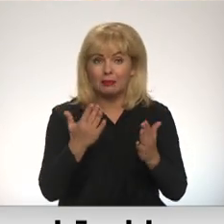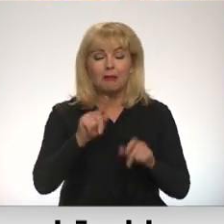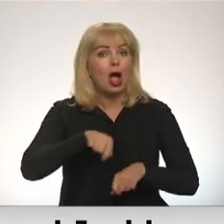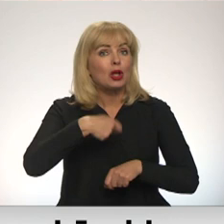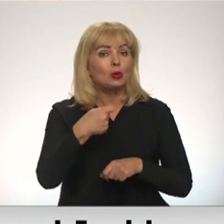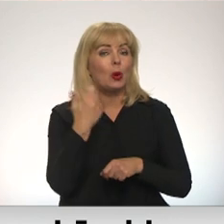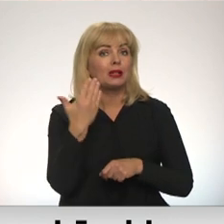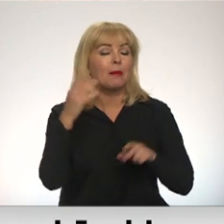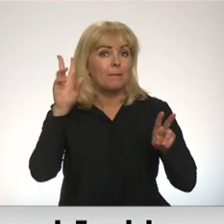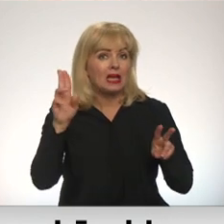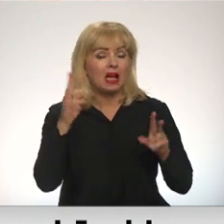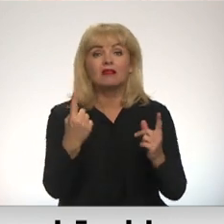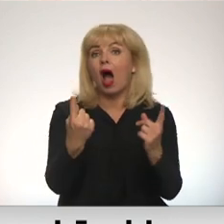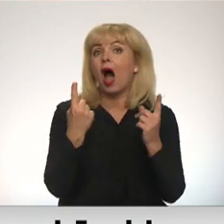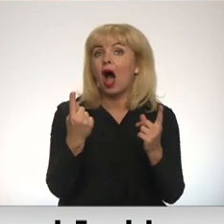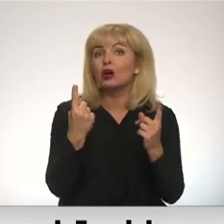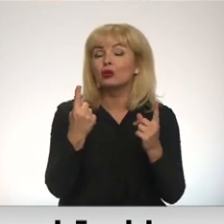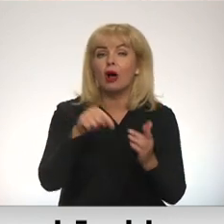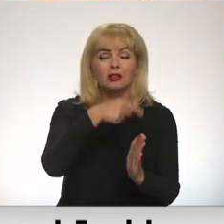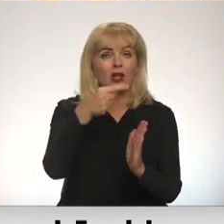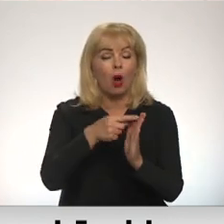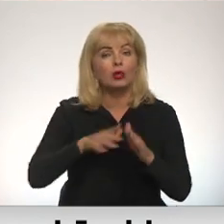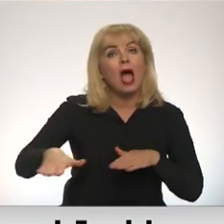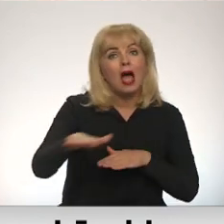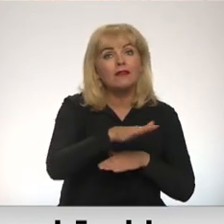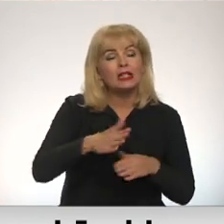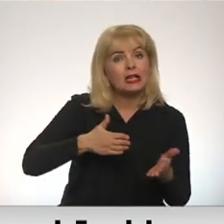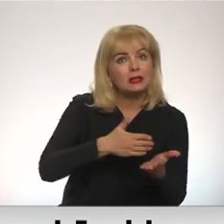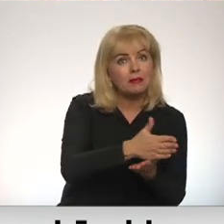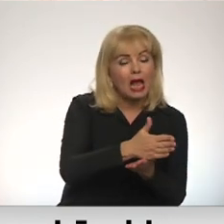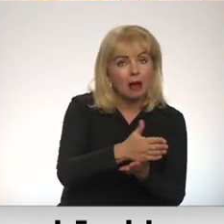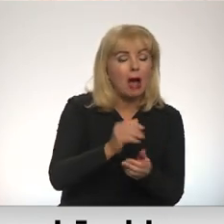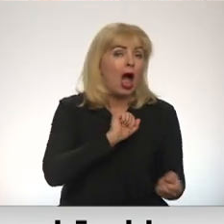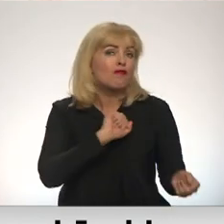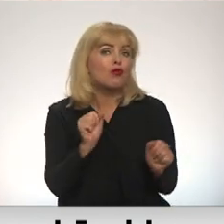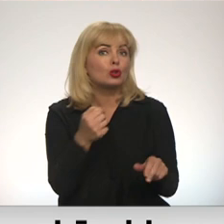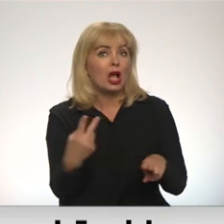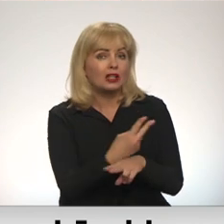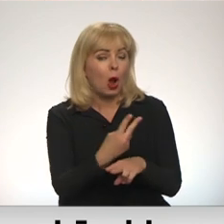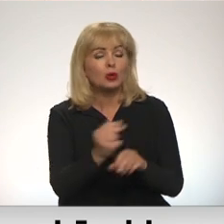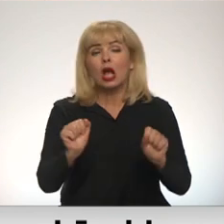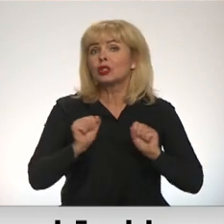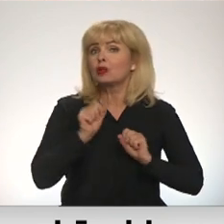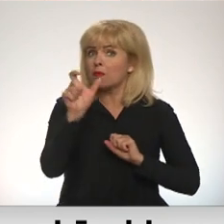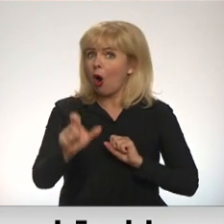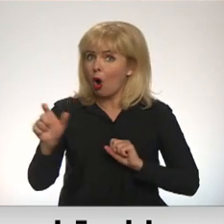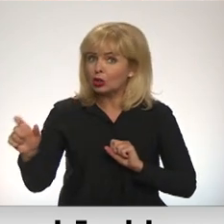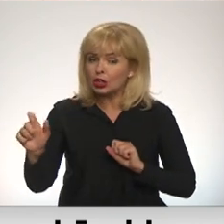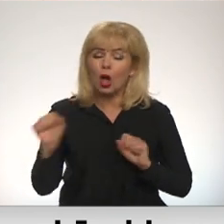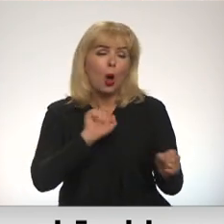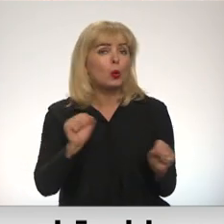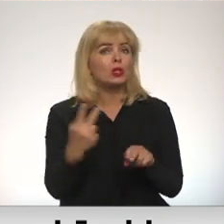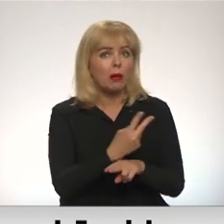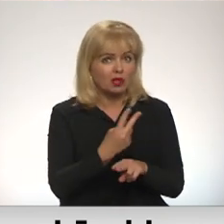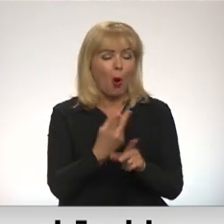laikā aktualizēts temats par vides pieejamību cilvēkiem ar funkcionāliem traucējumiem. Sportisti ar kustību traucējumiem atzīst,